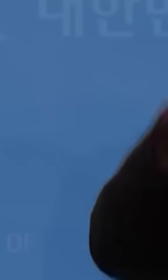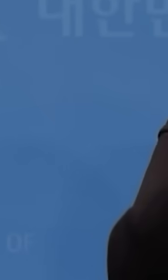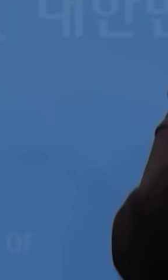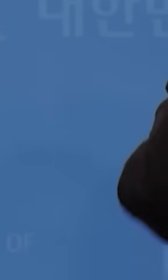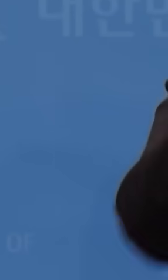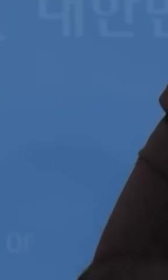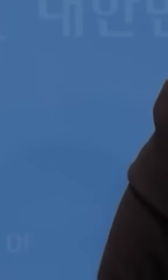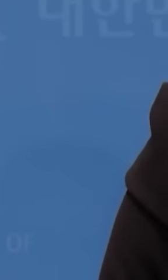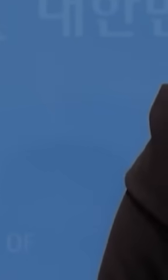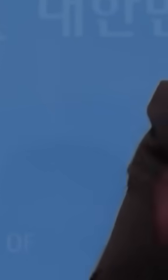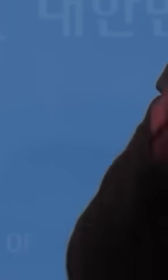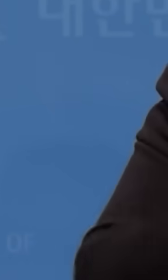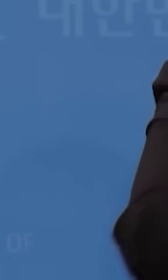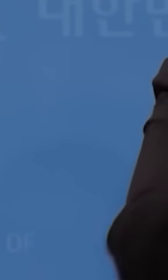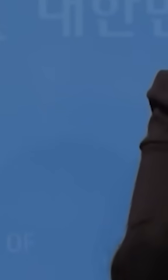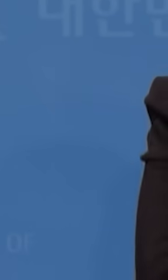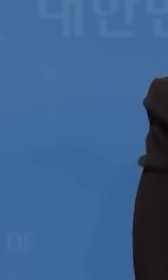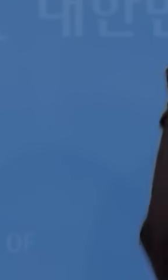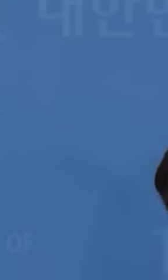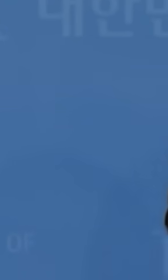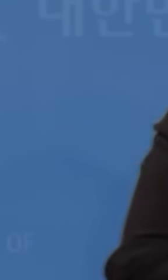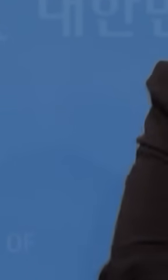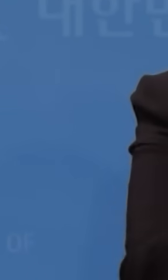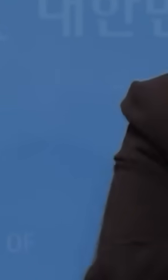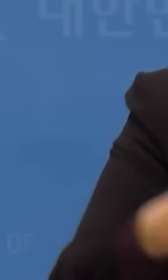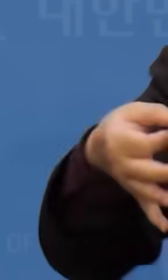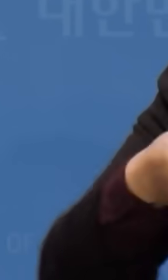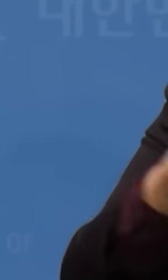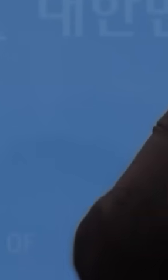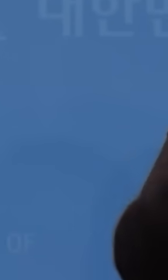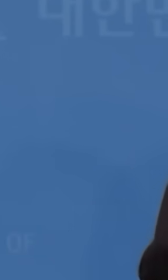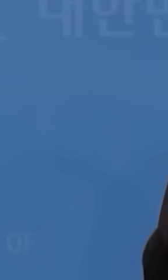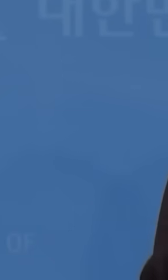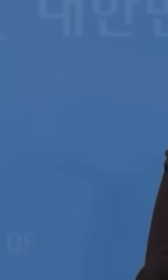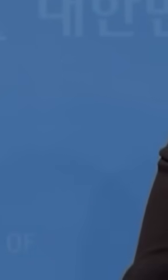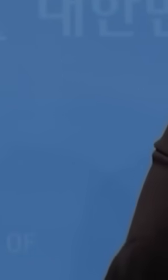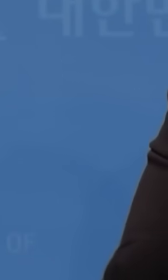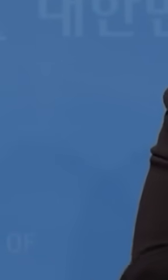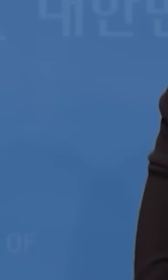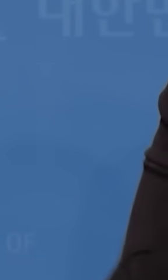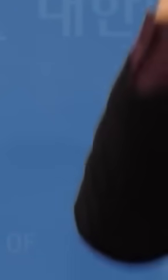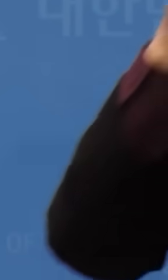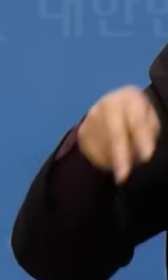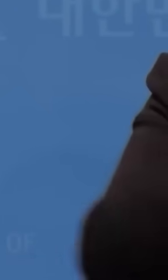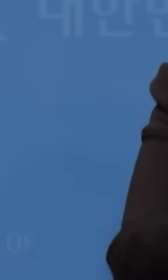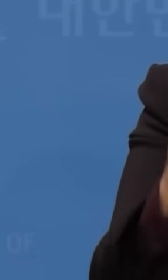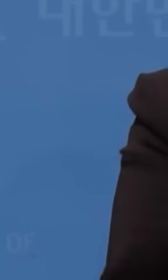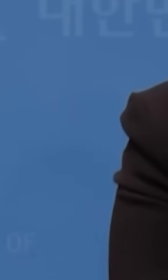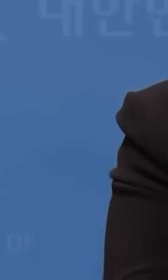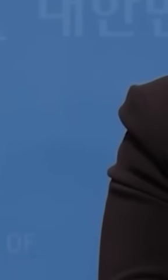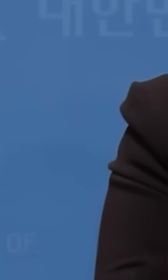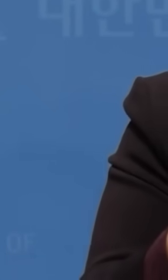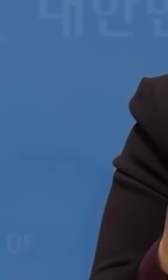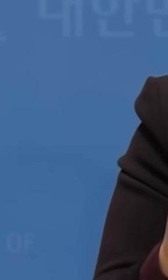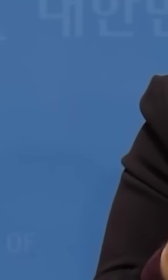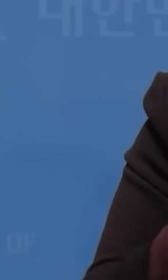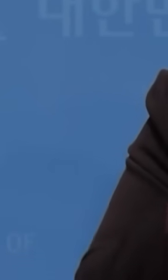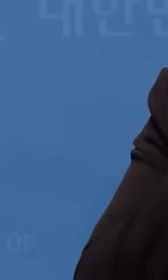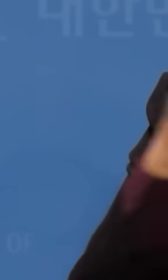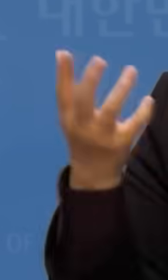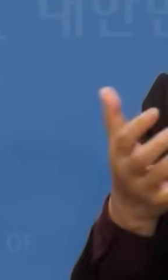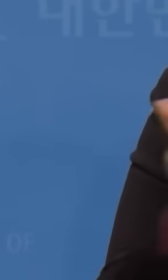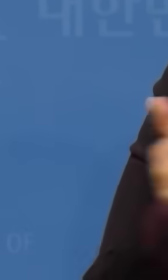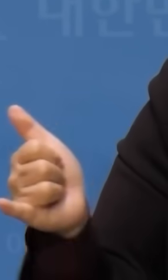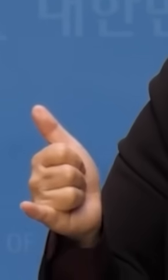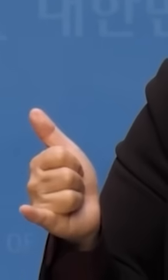좋겠습니다. 김장 때 고무장갑 끼고 김장을 하는 것보다 연탄을 나르는 모습보다 정말로 아픈 국민,